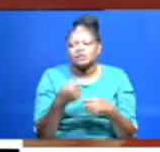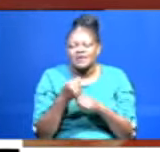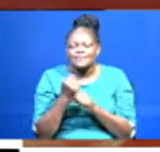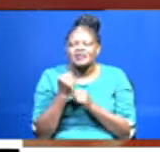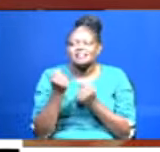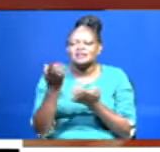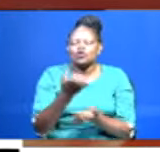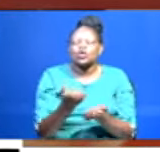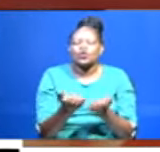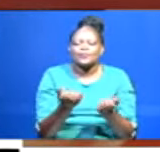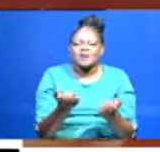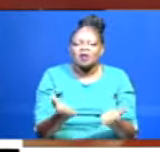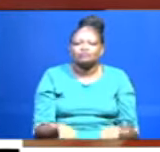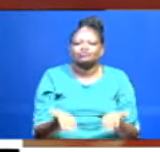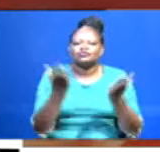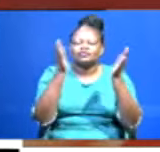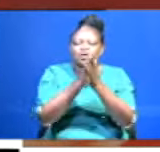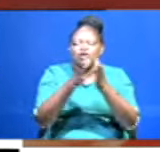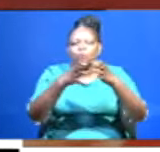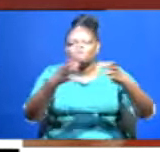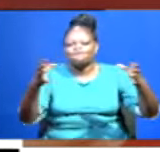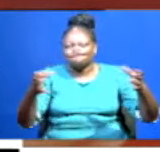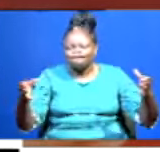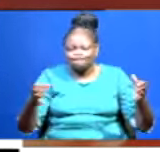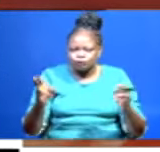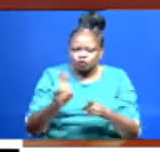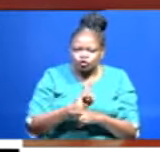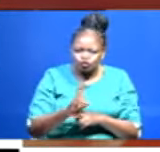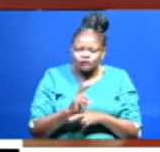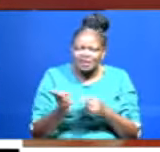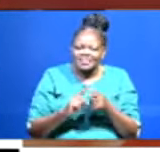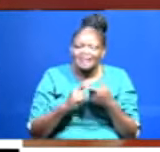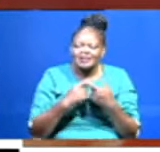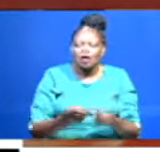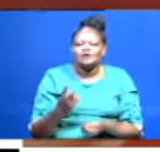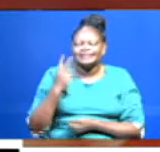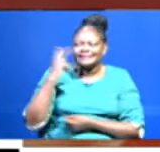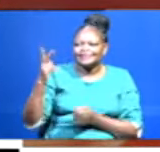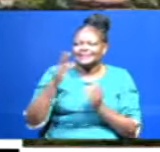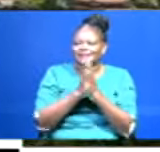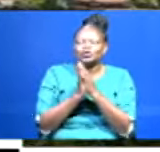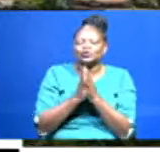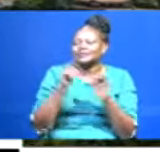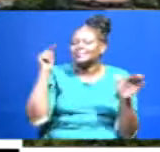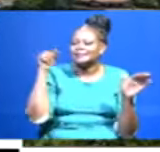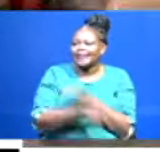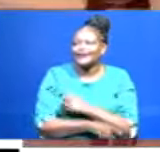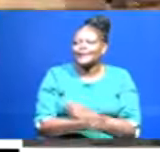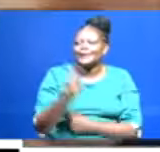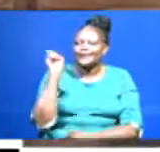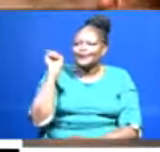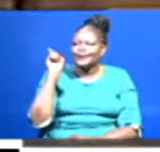wa China na pia kupanua matumizi. Hebu sasa tazama taarifa hiyo kwa kina.